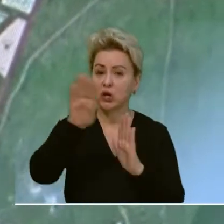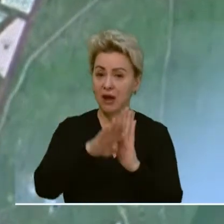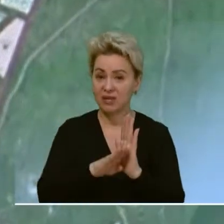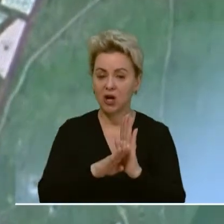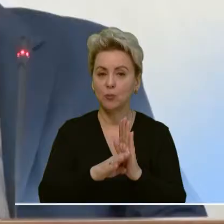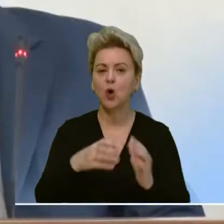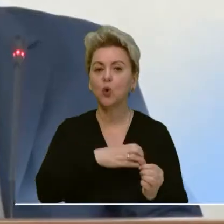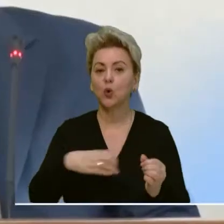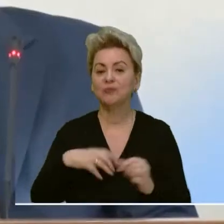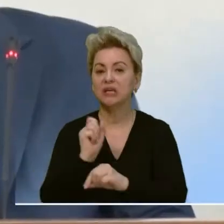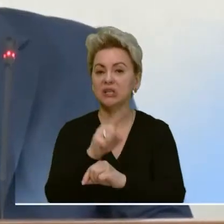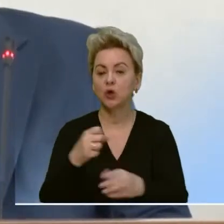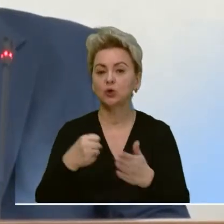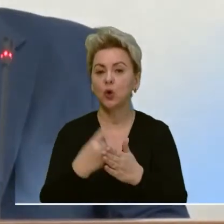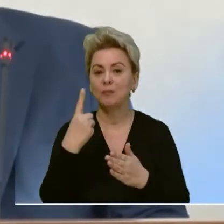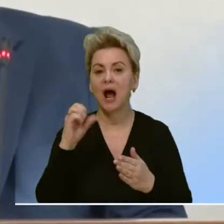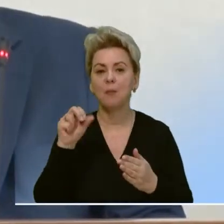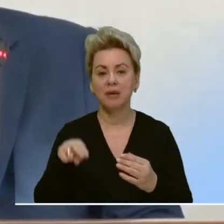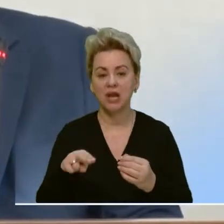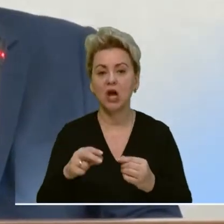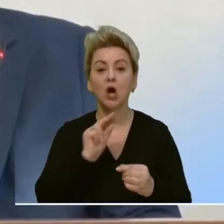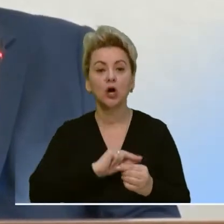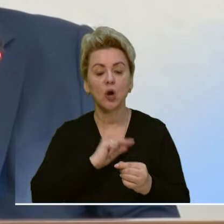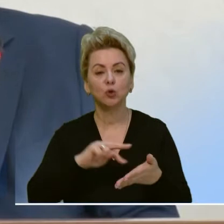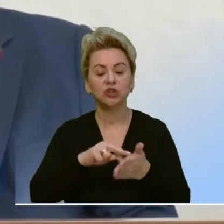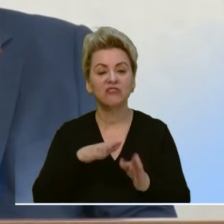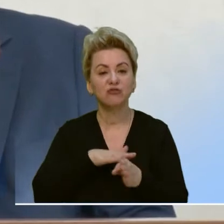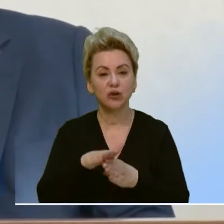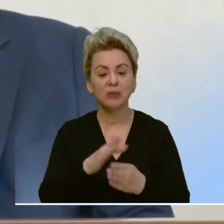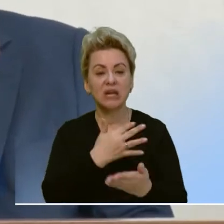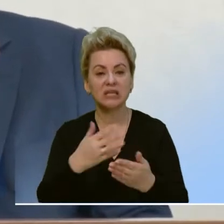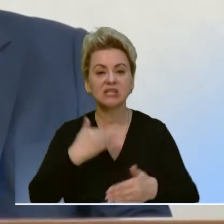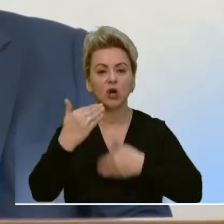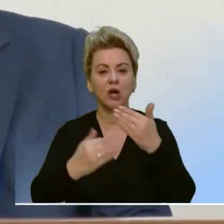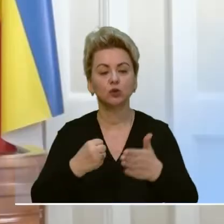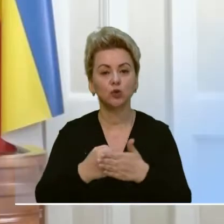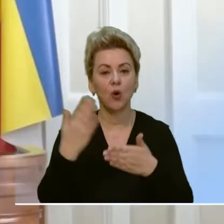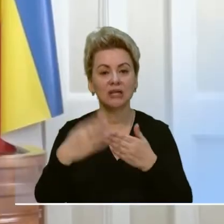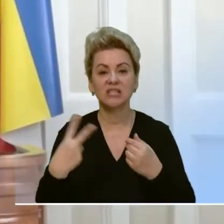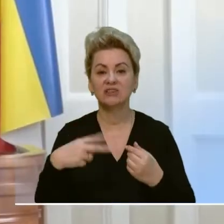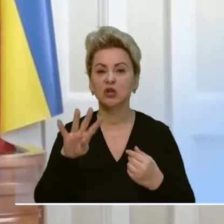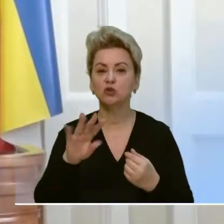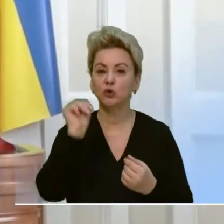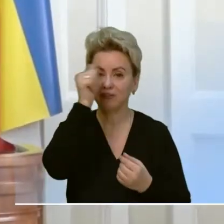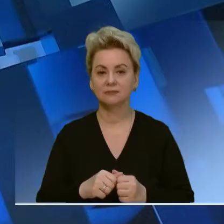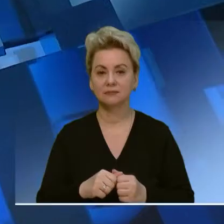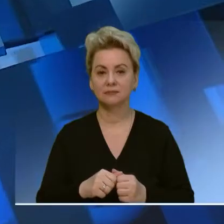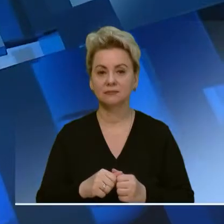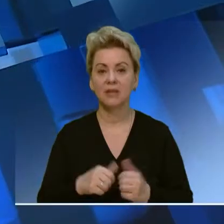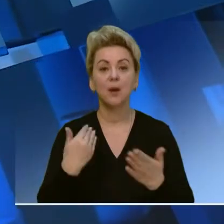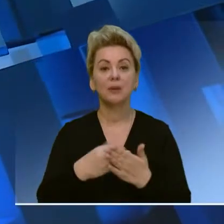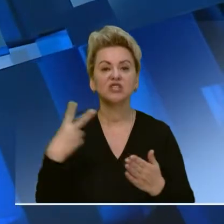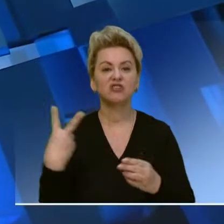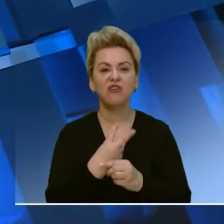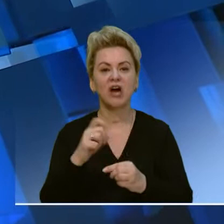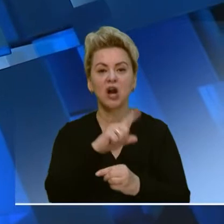графиком губернатор поручил до 1 апреля. Работы планируется выполнить в несколько этапов до конца 2024 года.